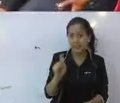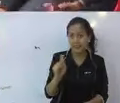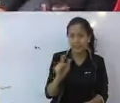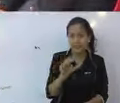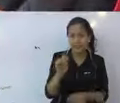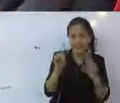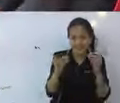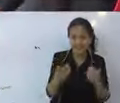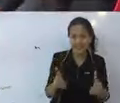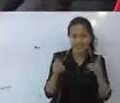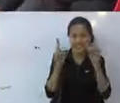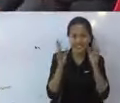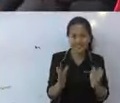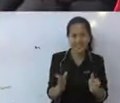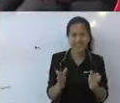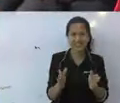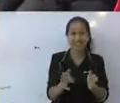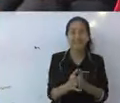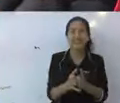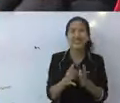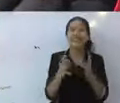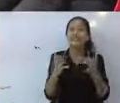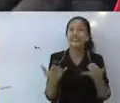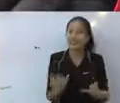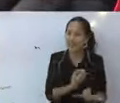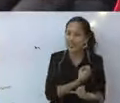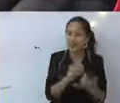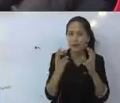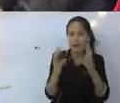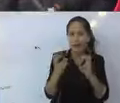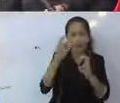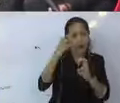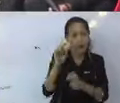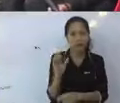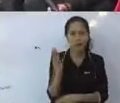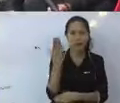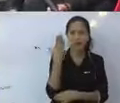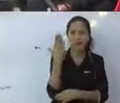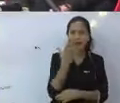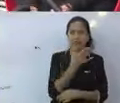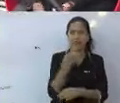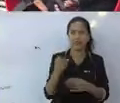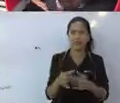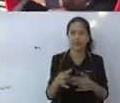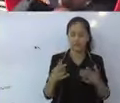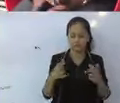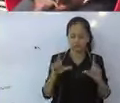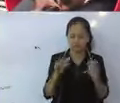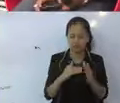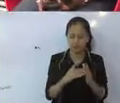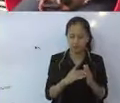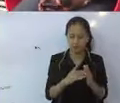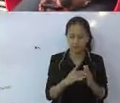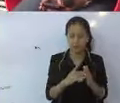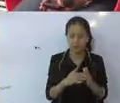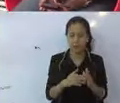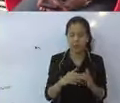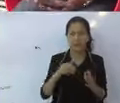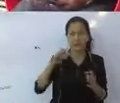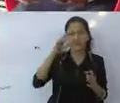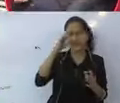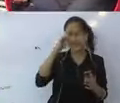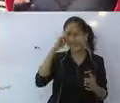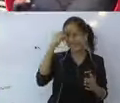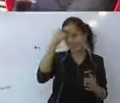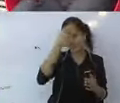Actually, itong topic ngayong umaga ay review na lang po. Siguro ay mga years back